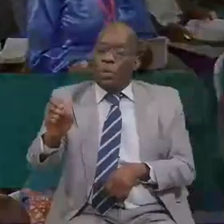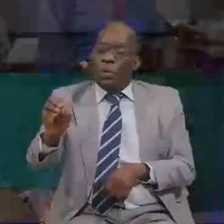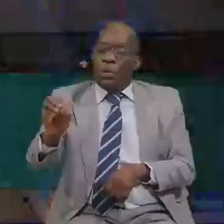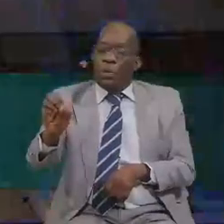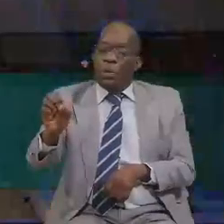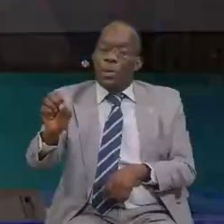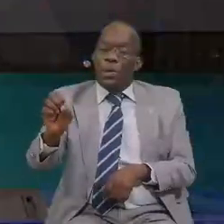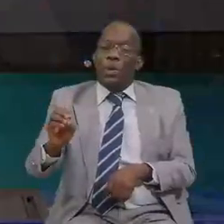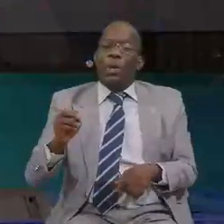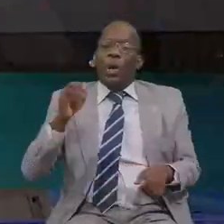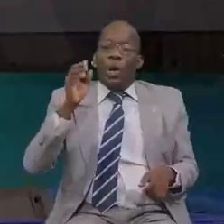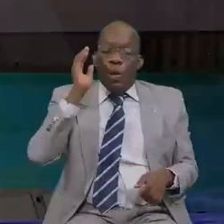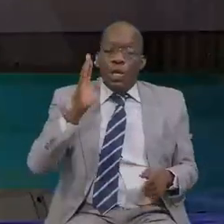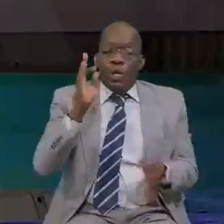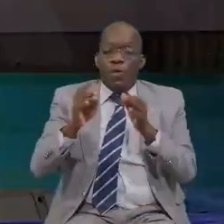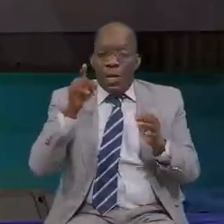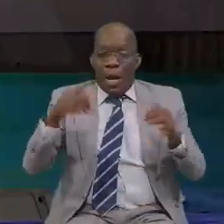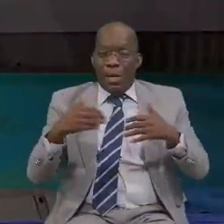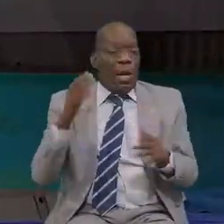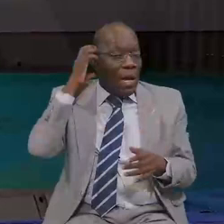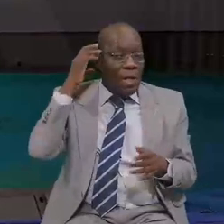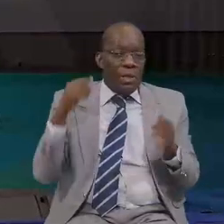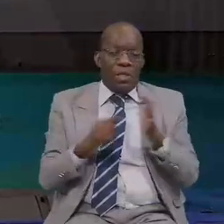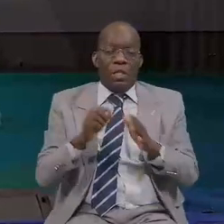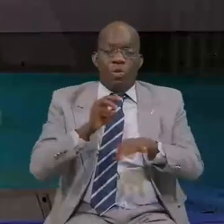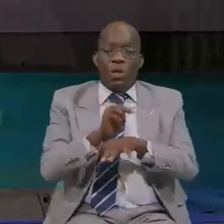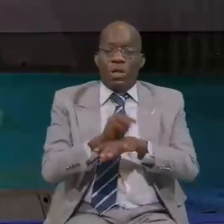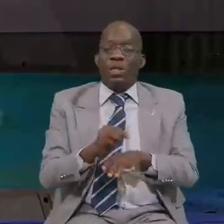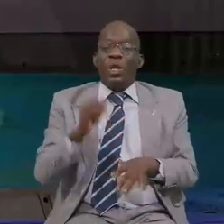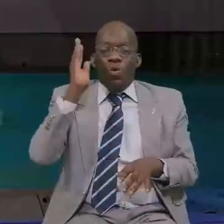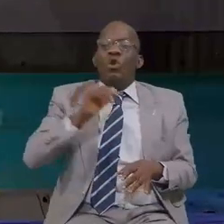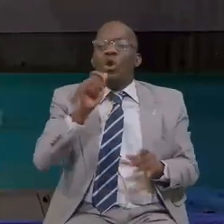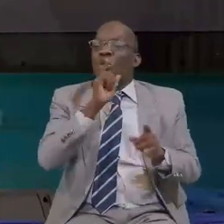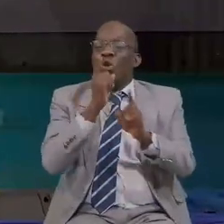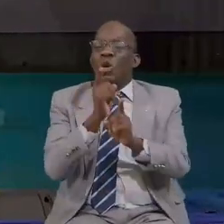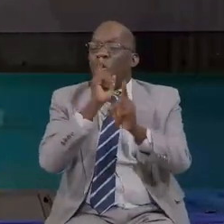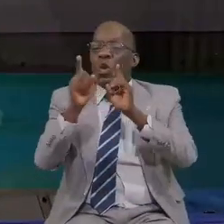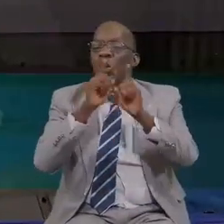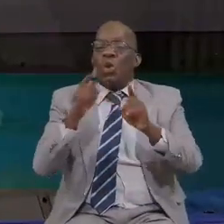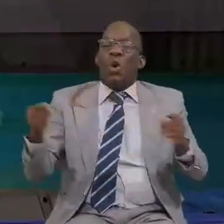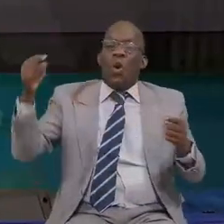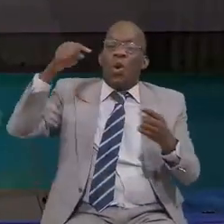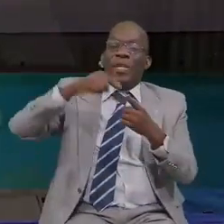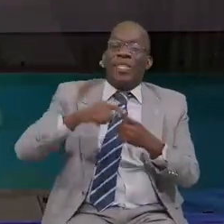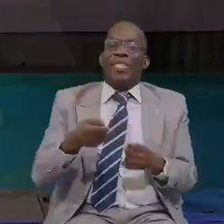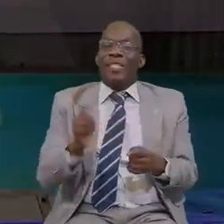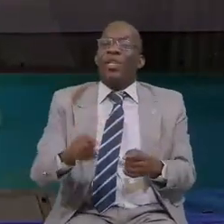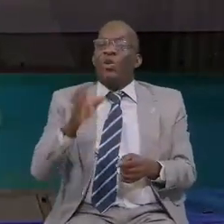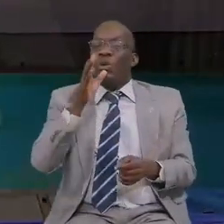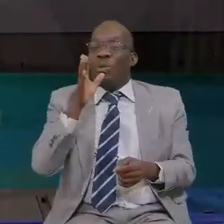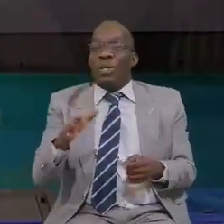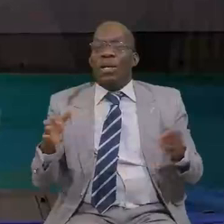message pareil. Il ne devait pas bavarder seulement jusqu'à Delila